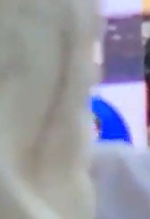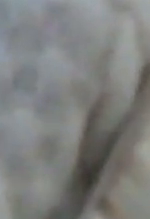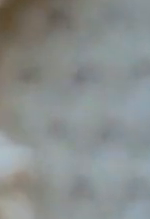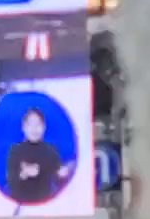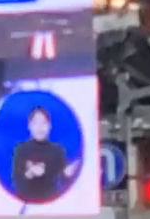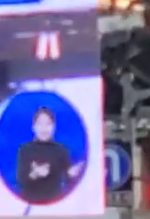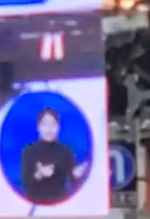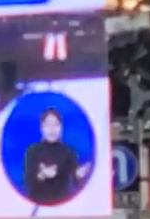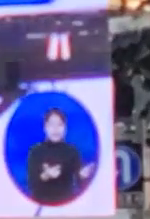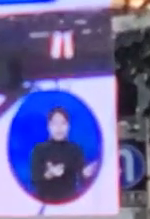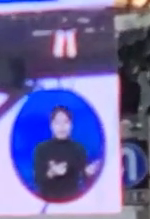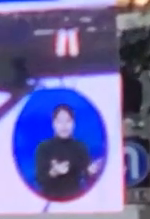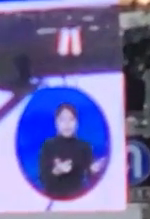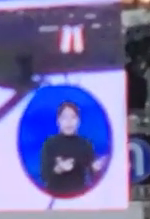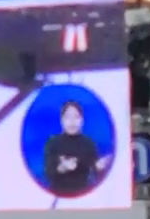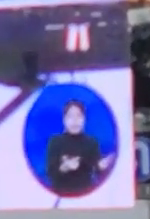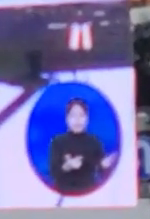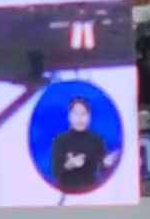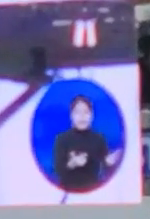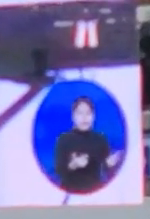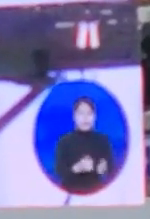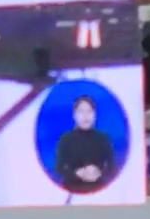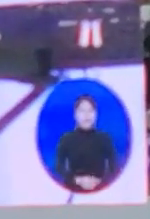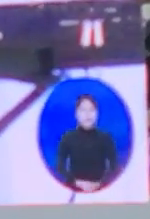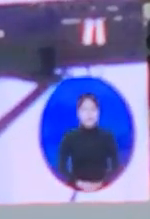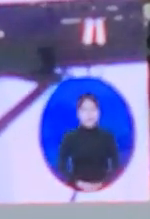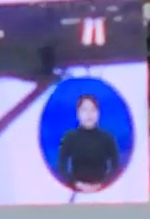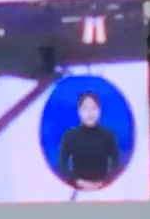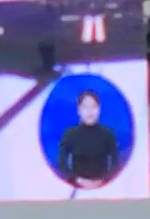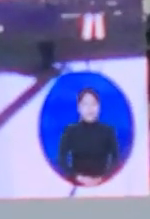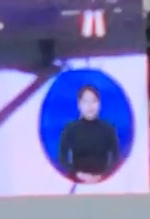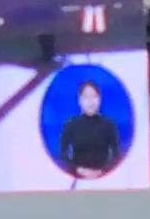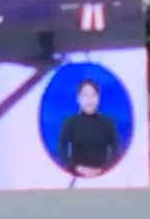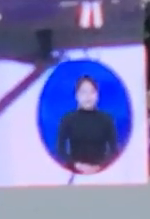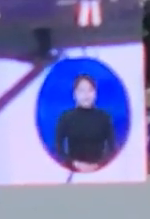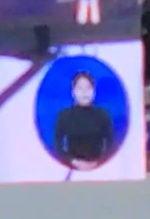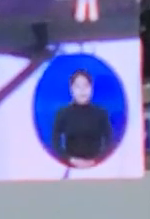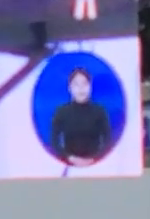힘인지 의심치 않을 수 없다!